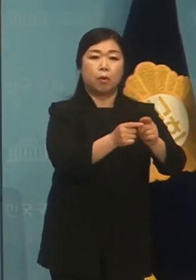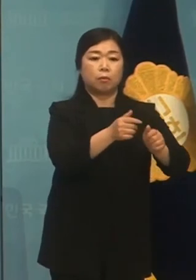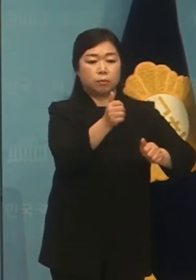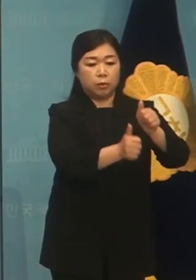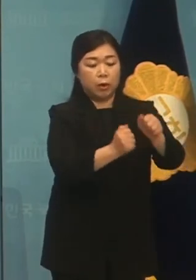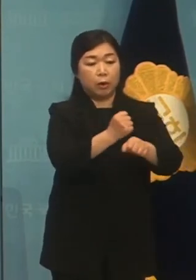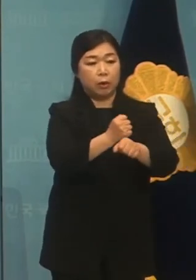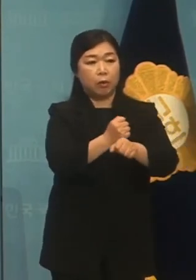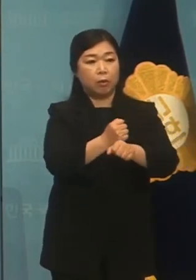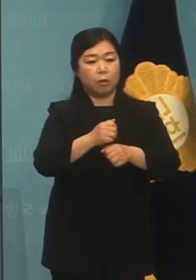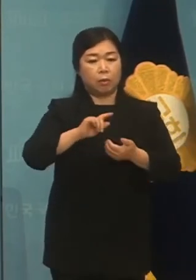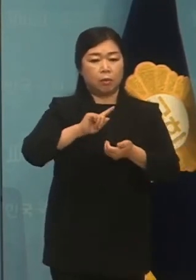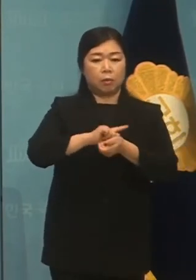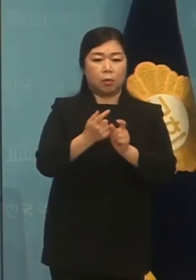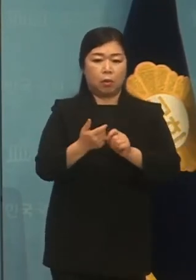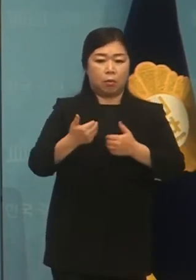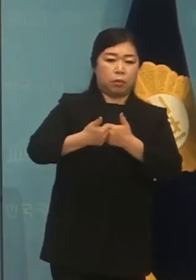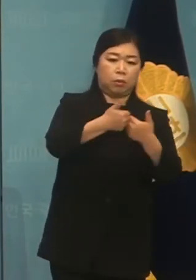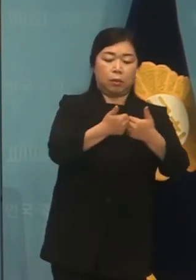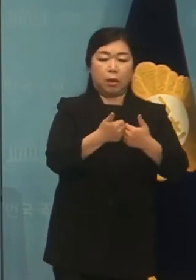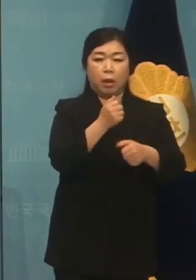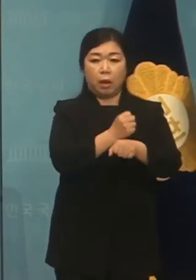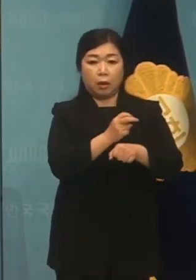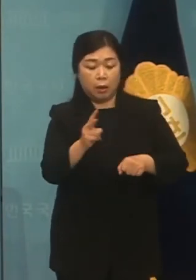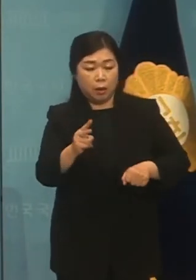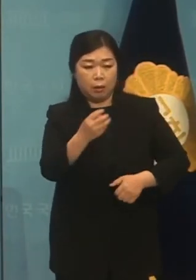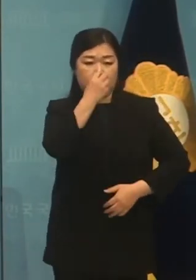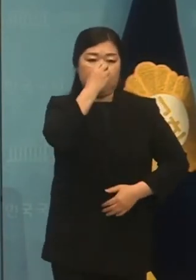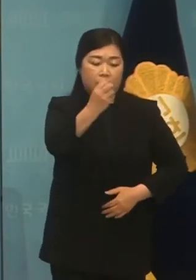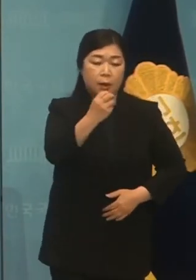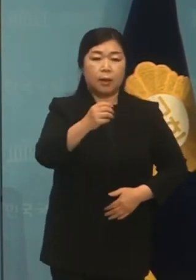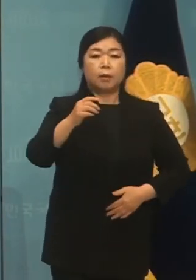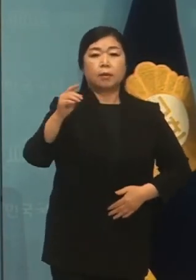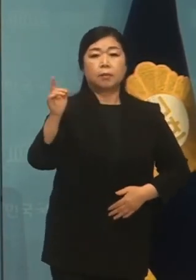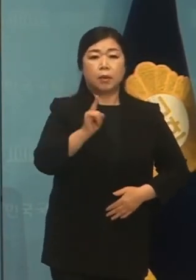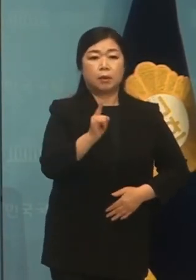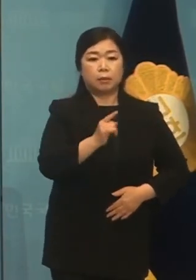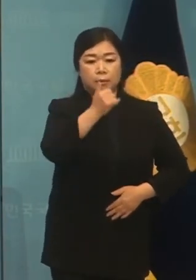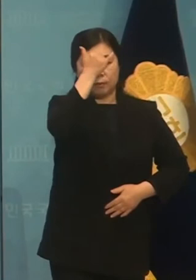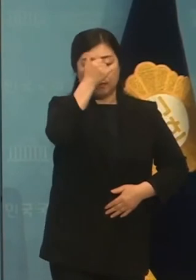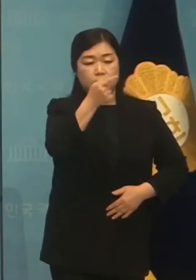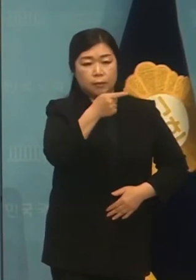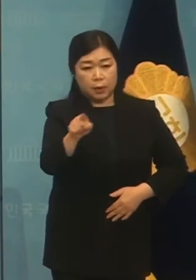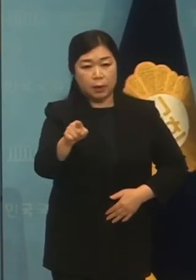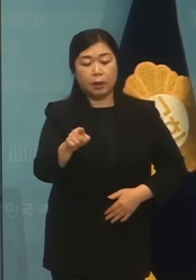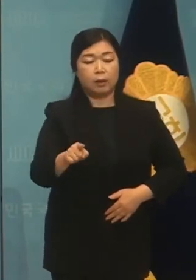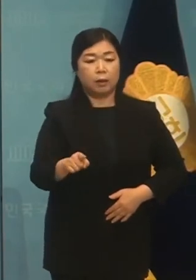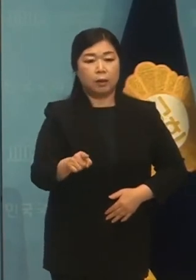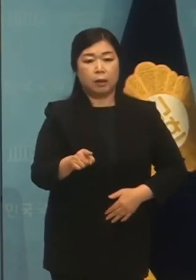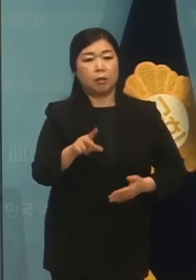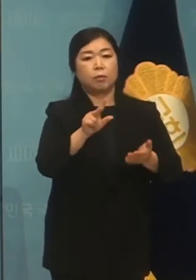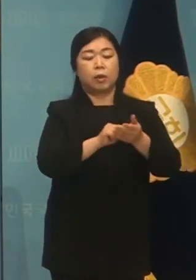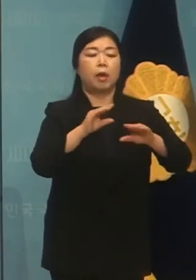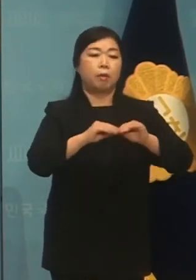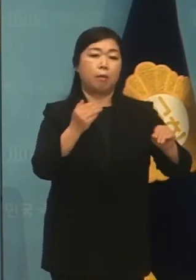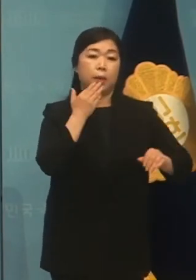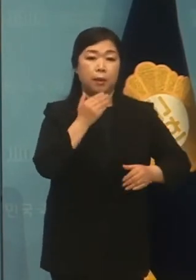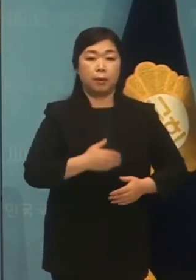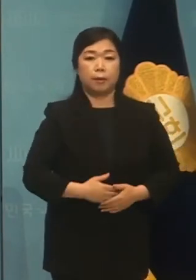해야 하고 견제를 해야 이런 오만하고 도덕적인 기강 회의가 없어질 수